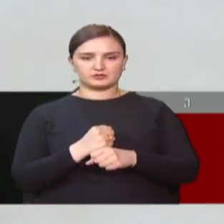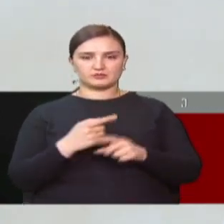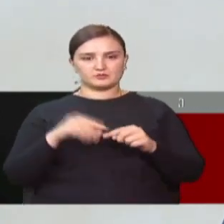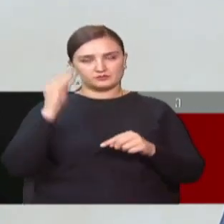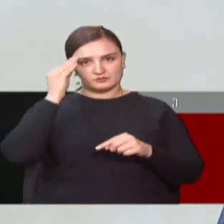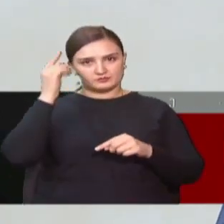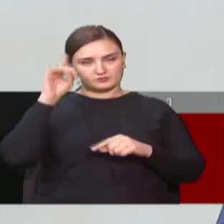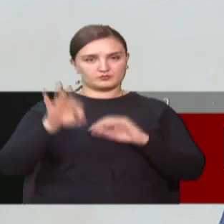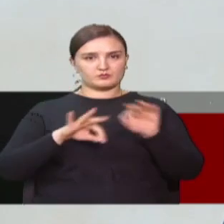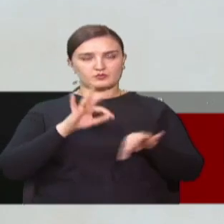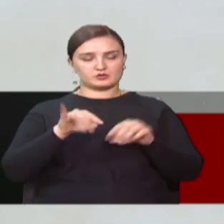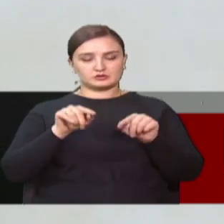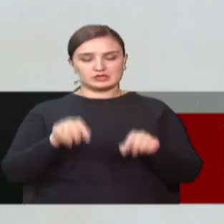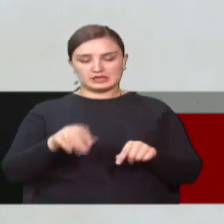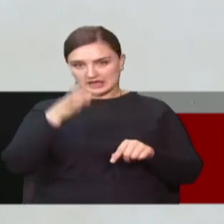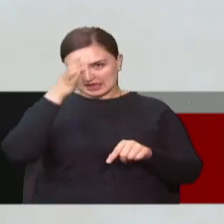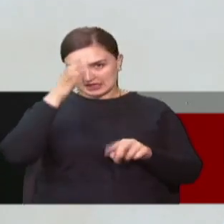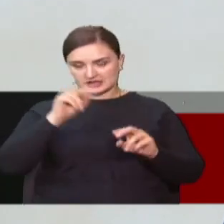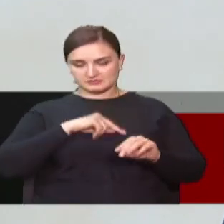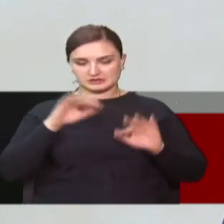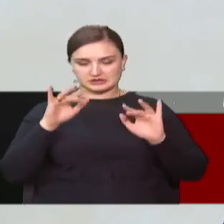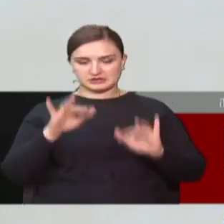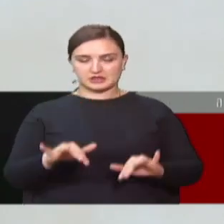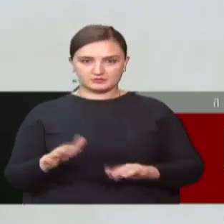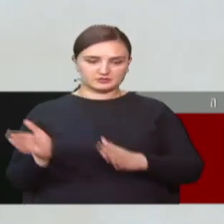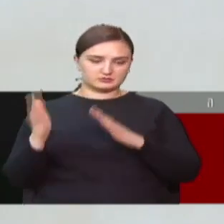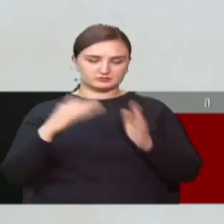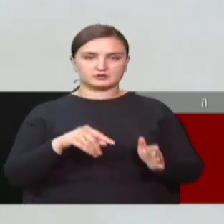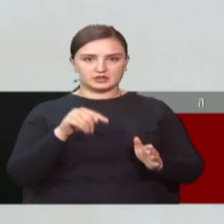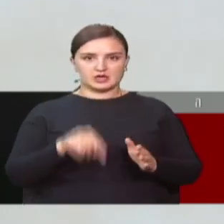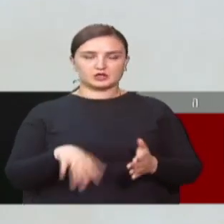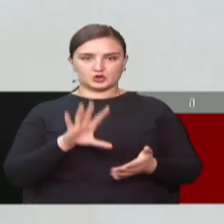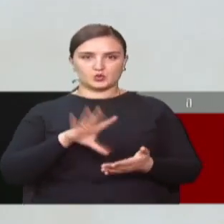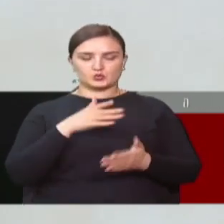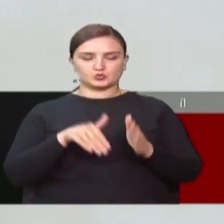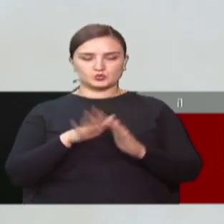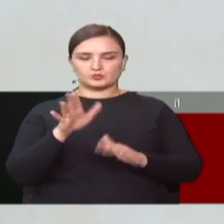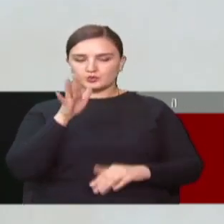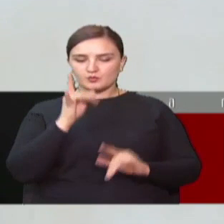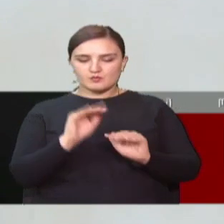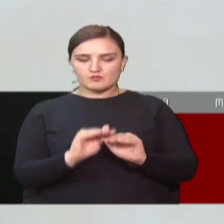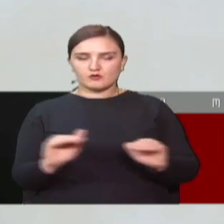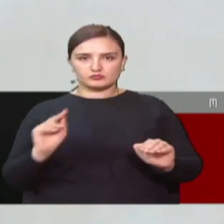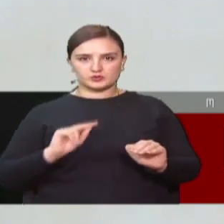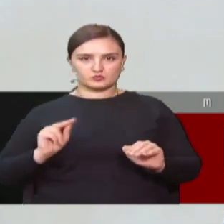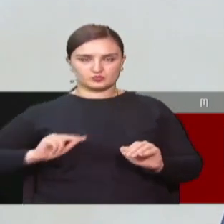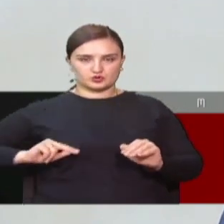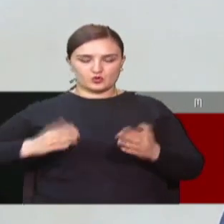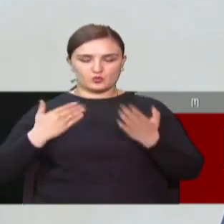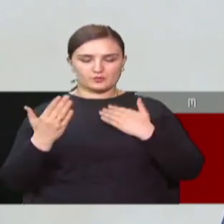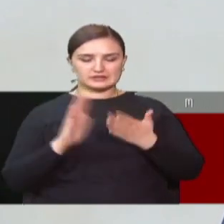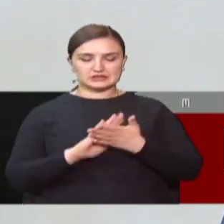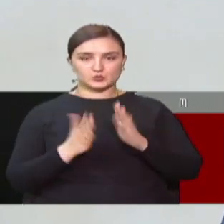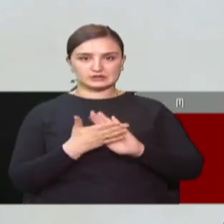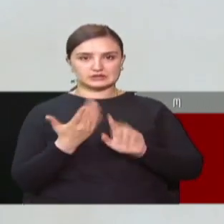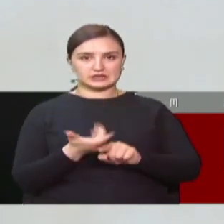imaši mdgomareobs, rom ak akademiis sakmianobis natsili gadmovitanot da ak khdebodes upro mcire tslovan bavshebtan mushaoba. Situatsia ak